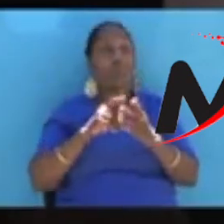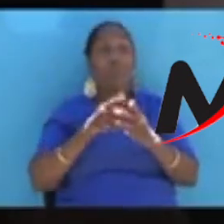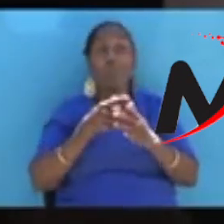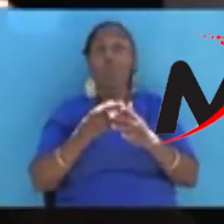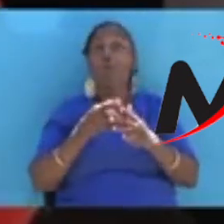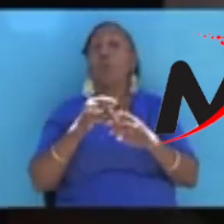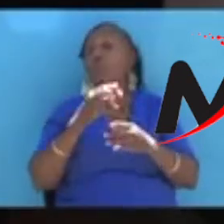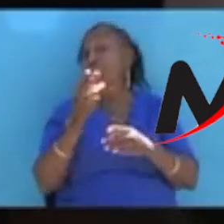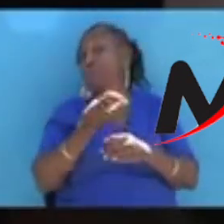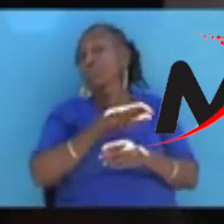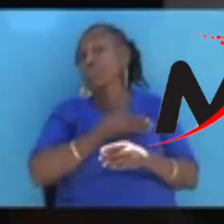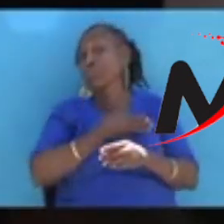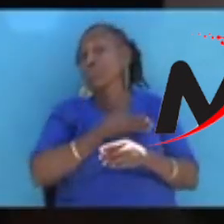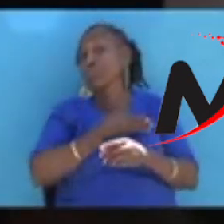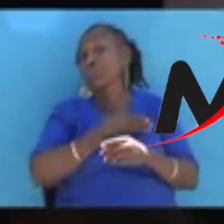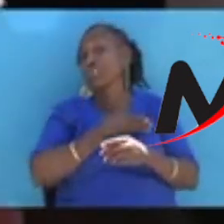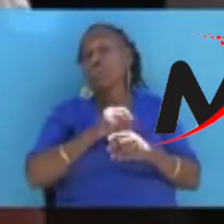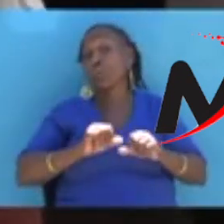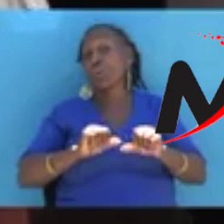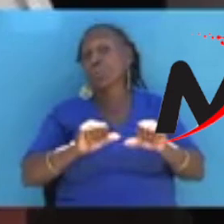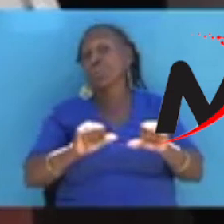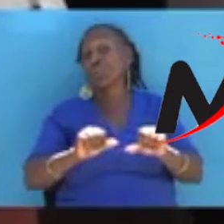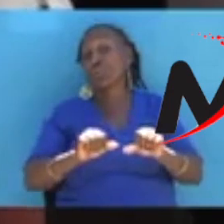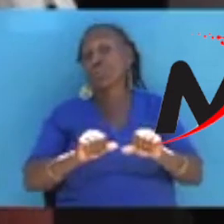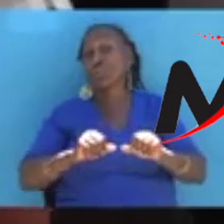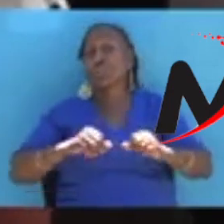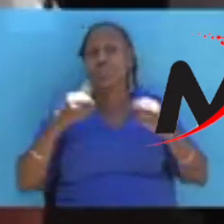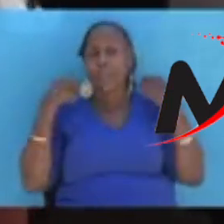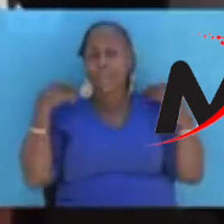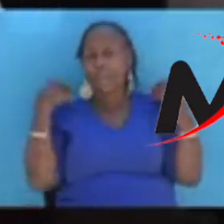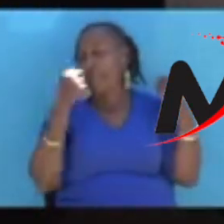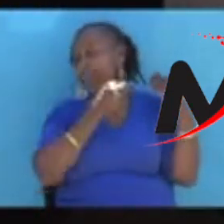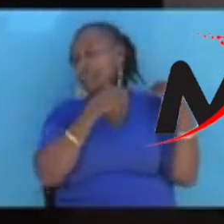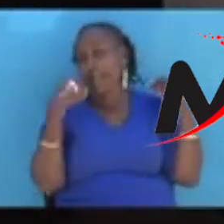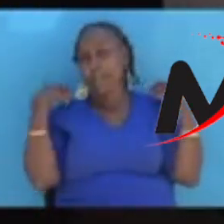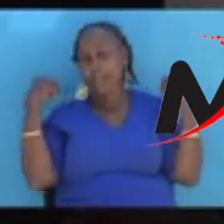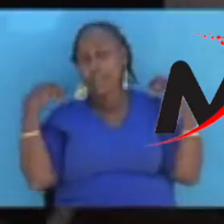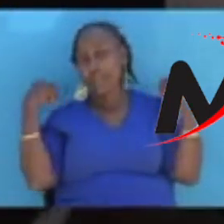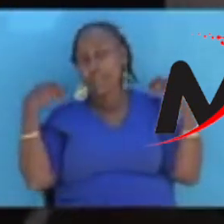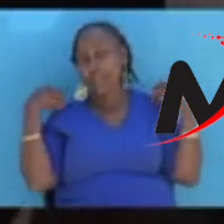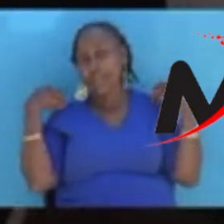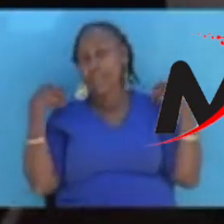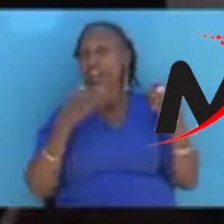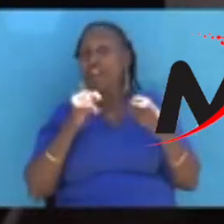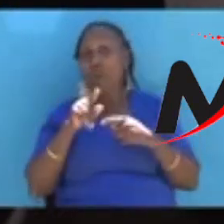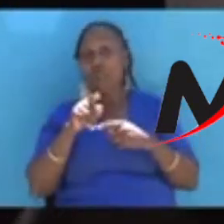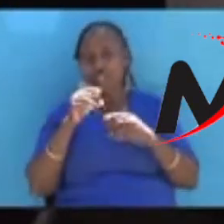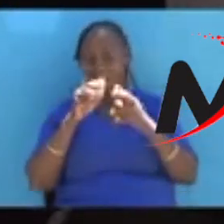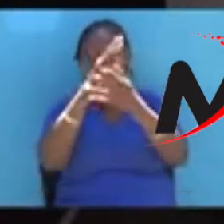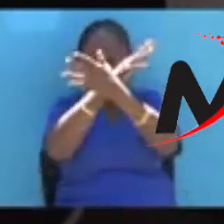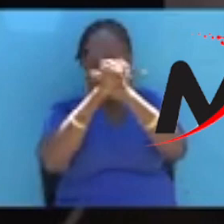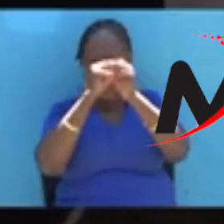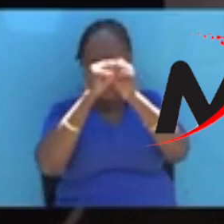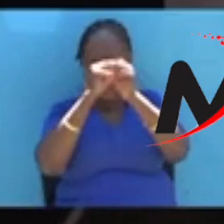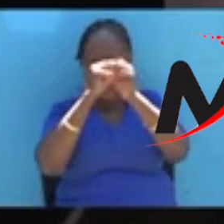practice, lakini tutaendelea tukijua tu. Mimi ningependa Mheshimiwa Rais